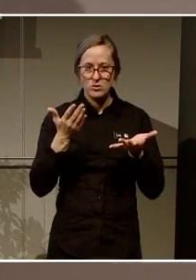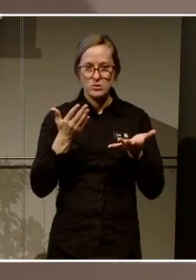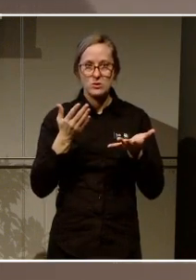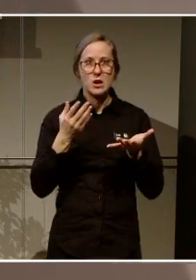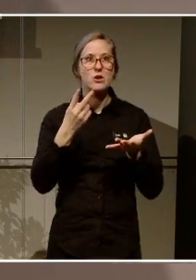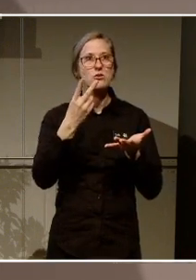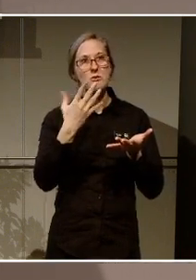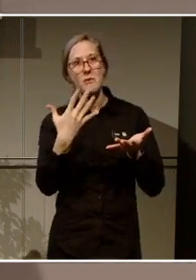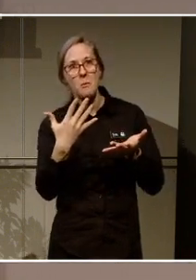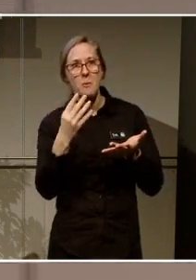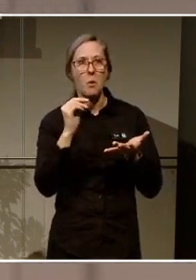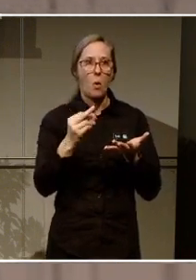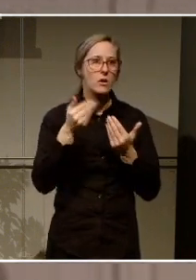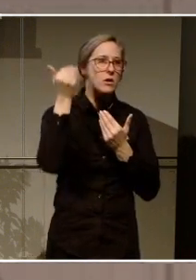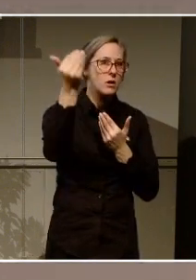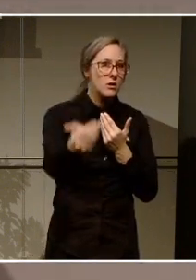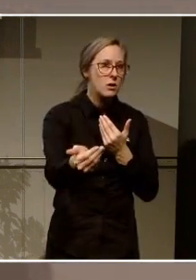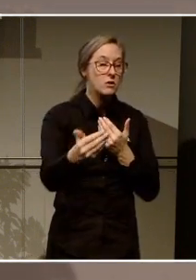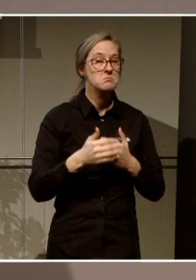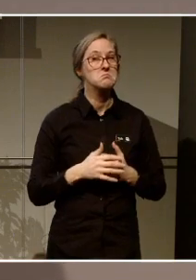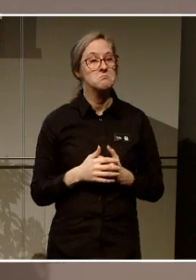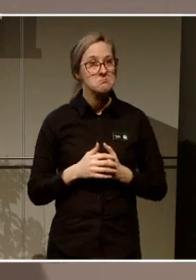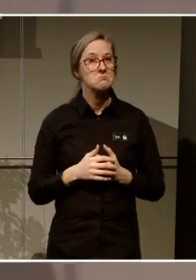om 25 år. Ja,